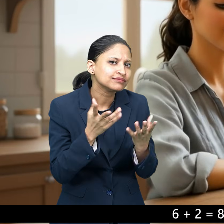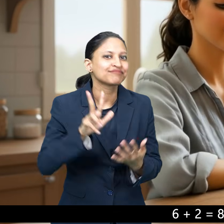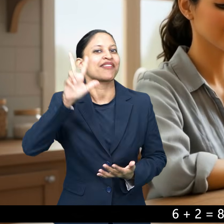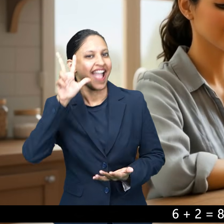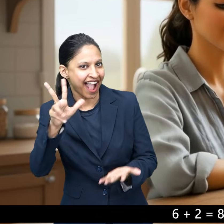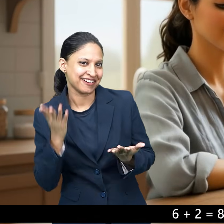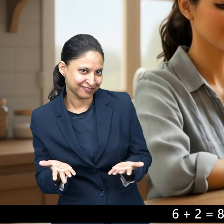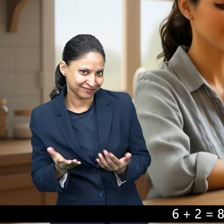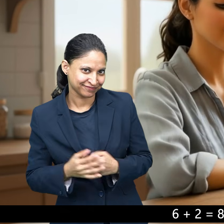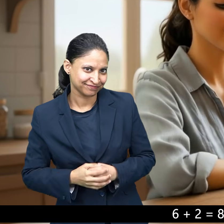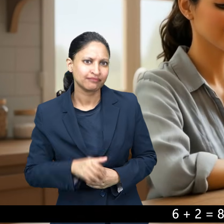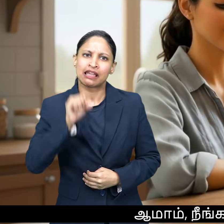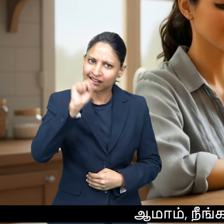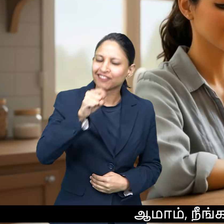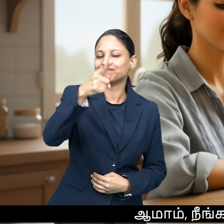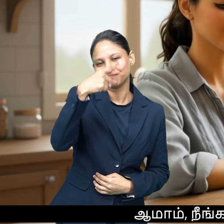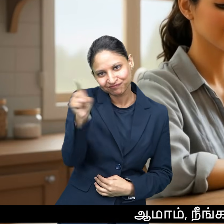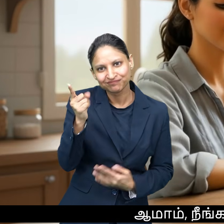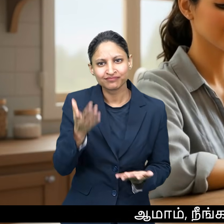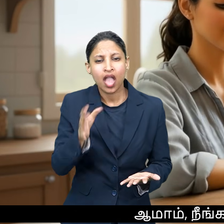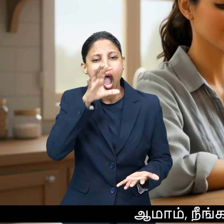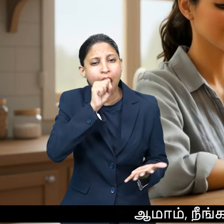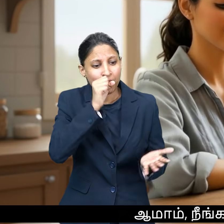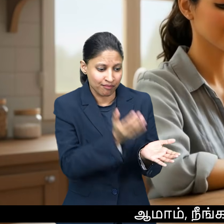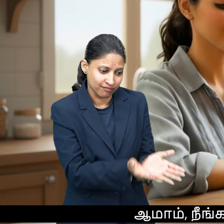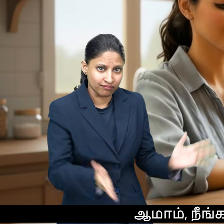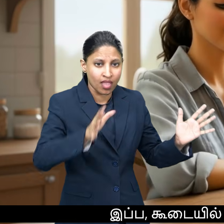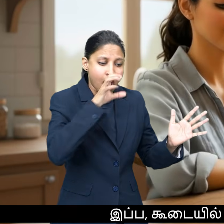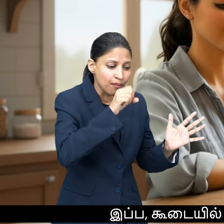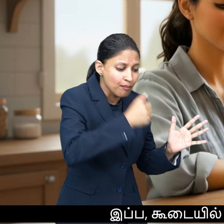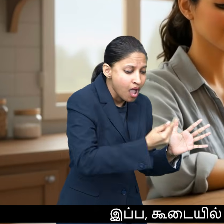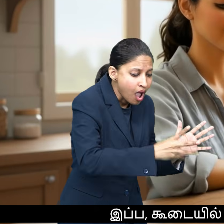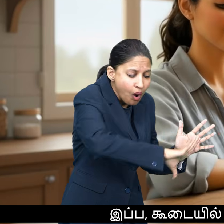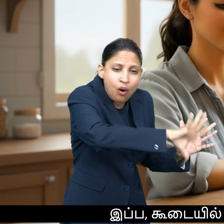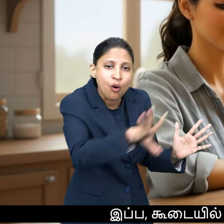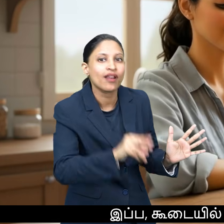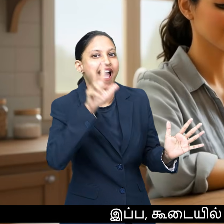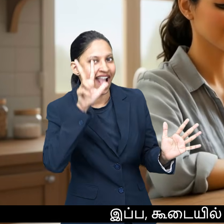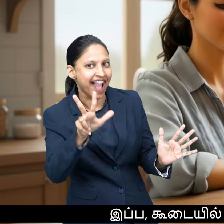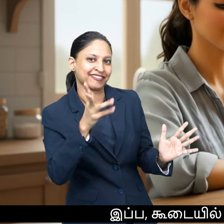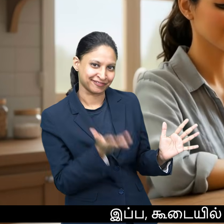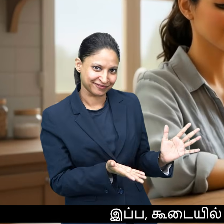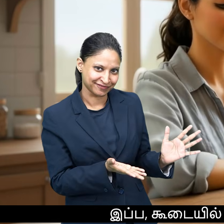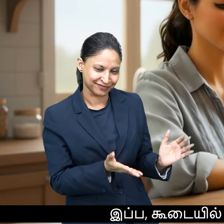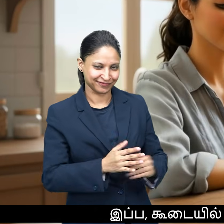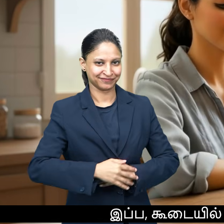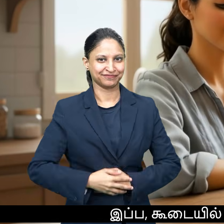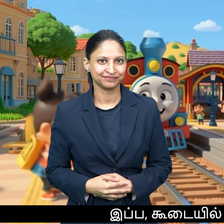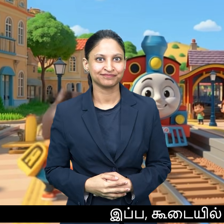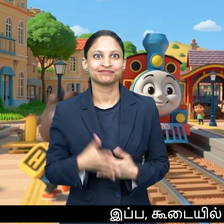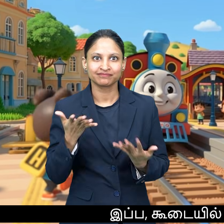ஈடு 8 மாம்பழங்கள். ஆமாம், நீங்கள் சொல்வது சரிதான். இப்போ கூடையில் 8 மாம்பழங்கள்